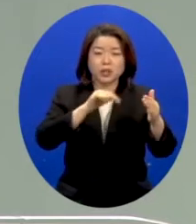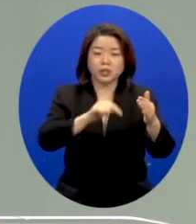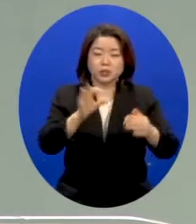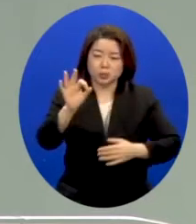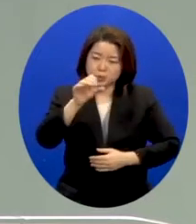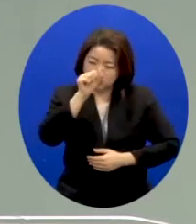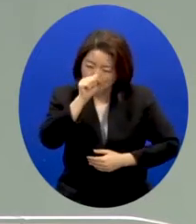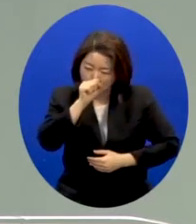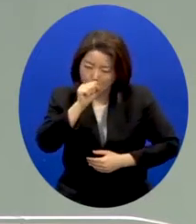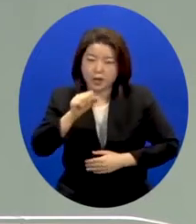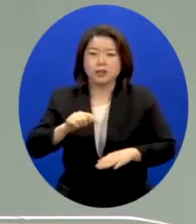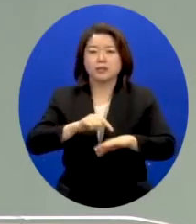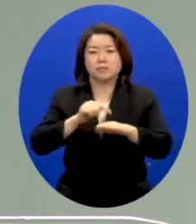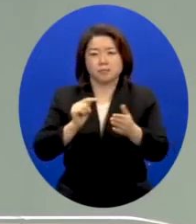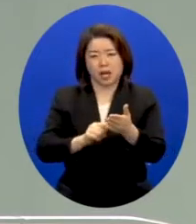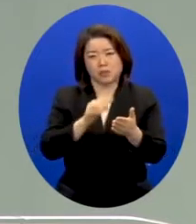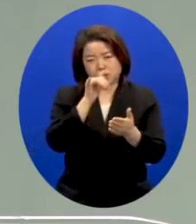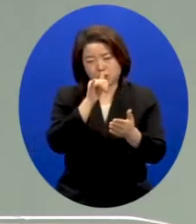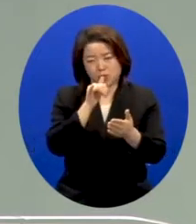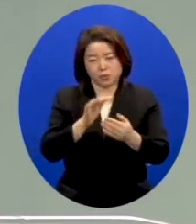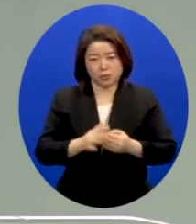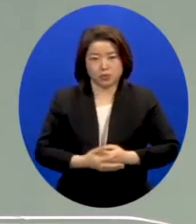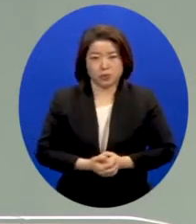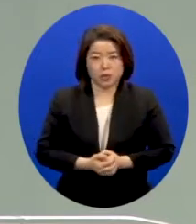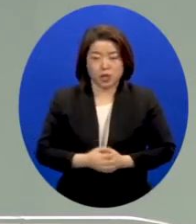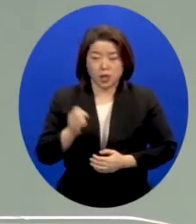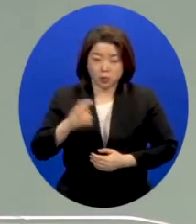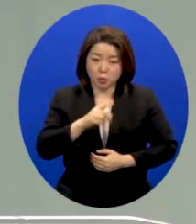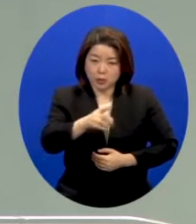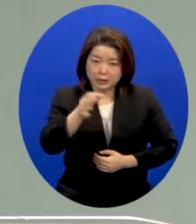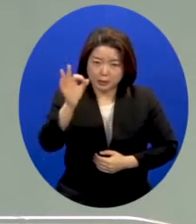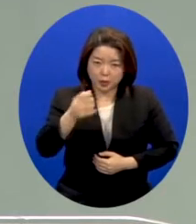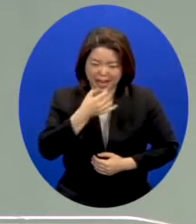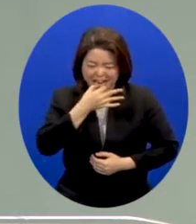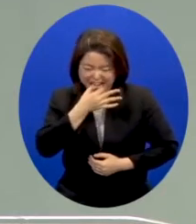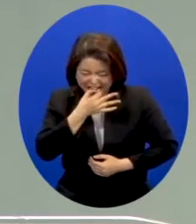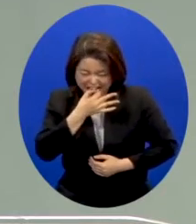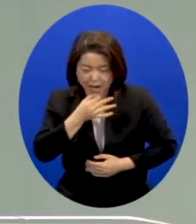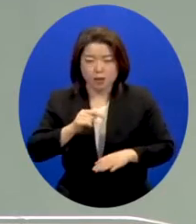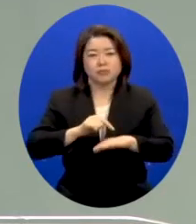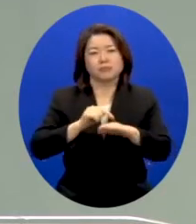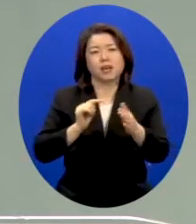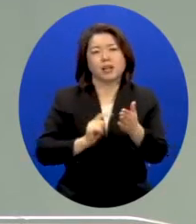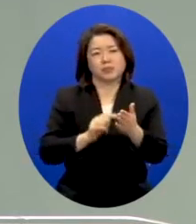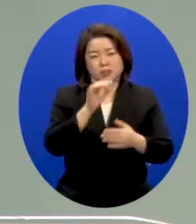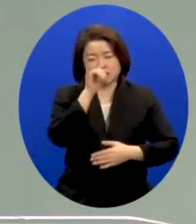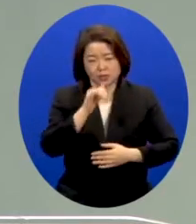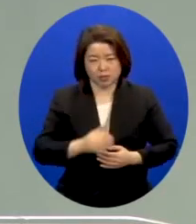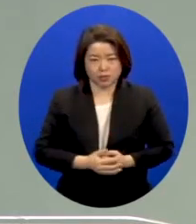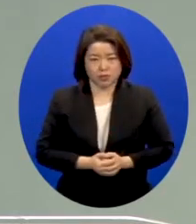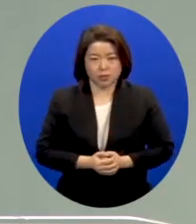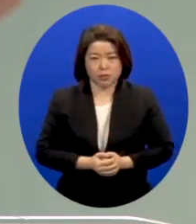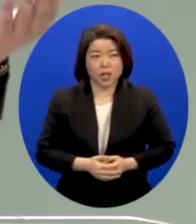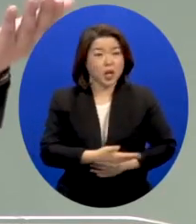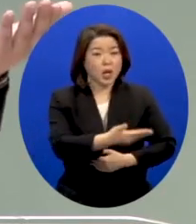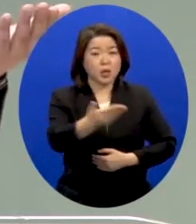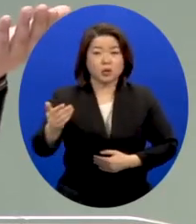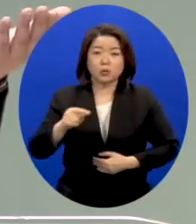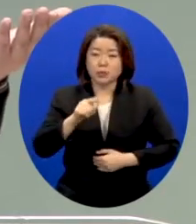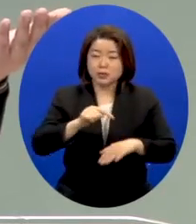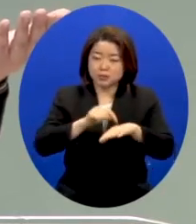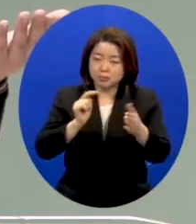마 그리고 그 돈을 탐내는 마음이 있습니다 여러분은 그것을 해결